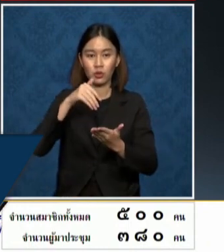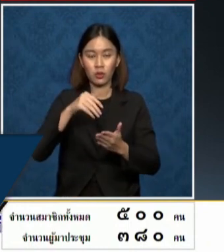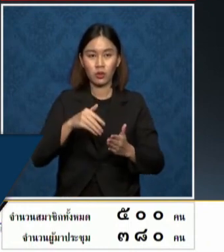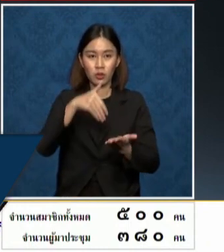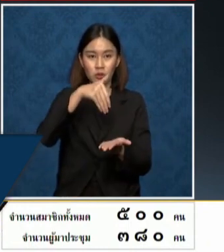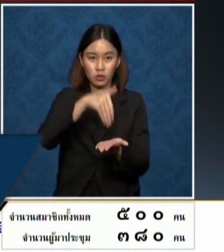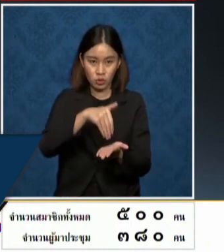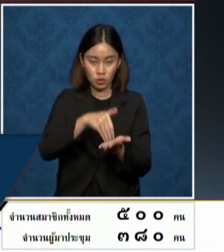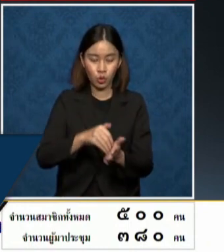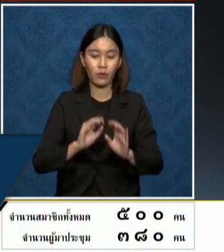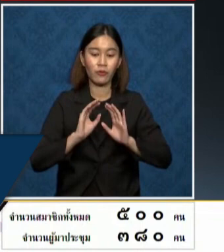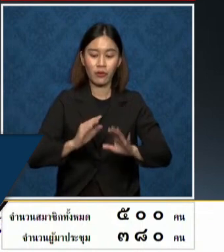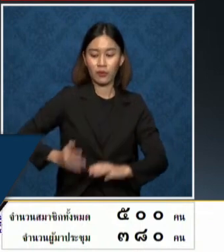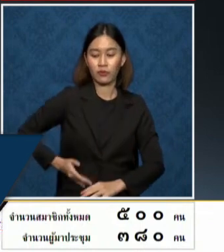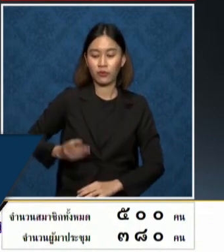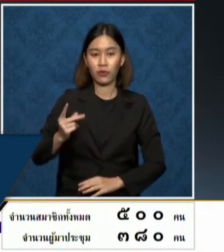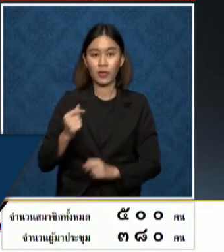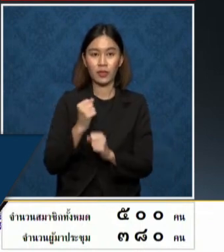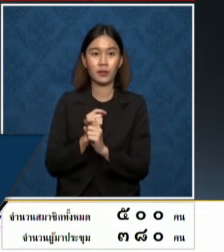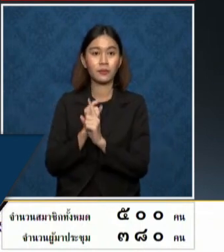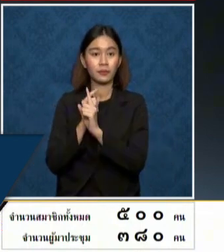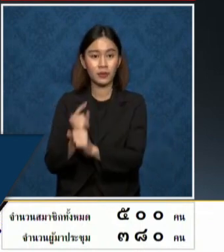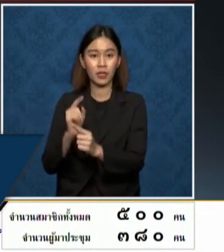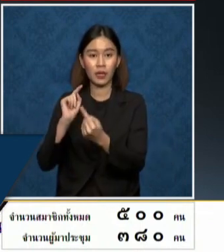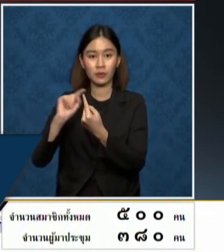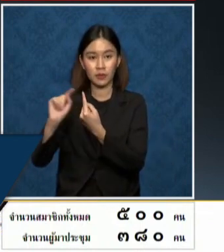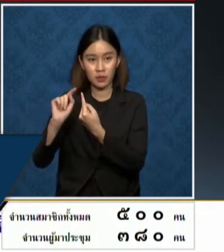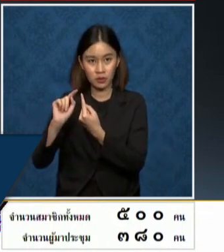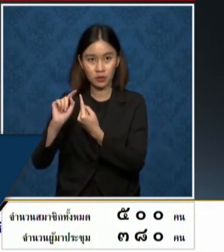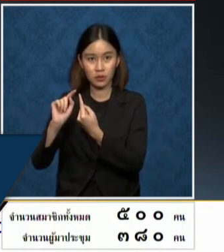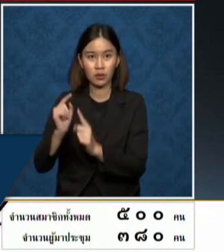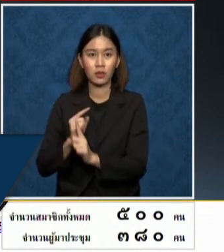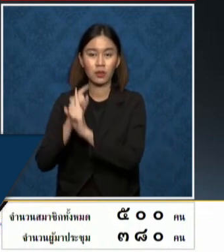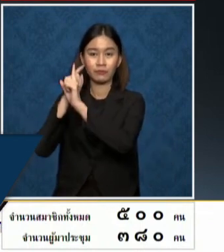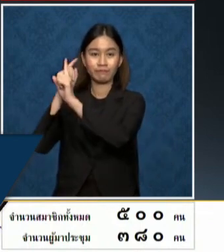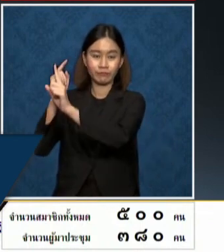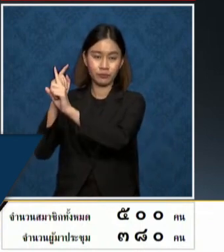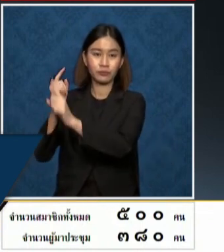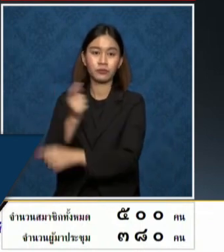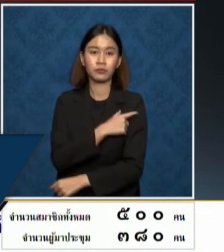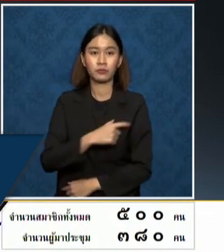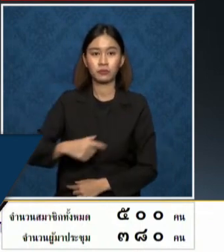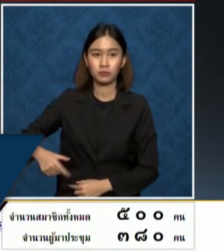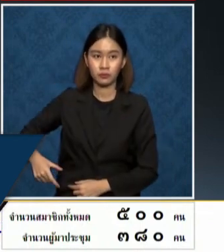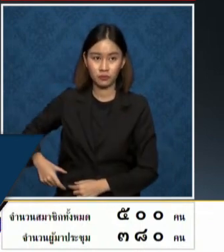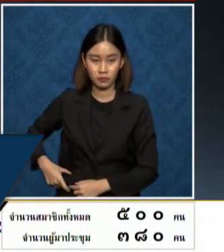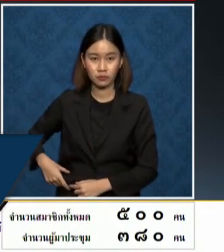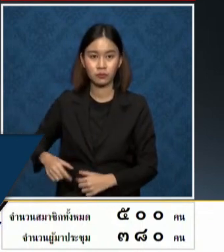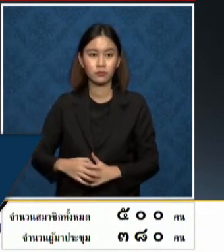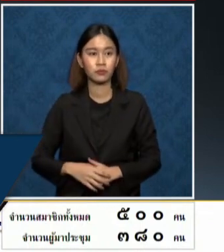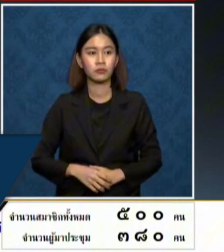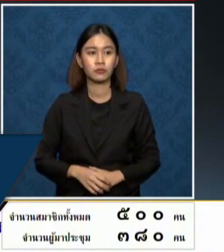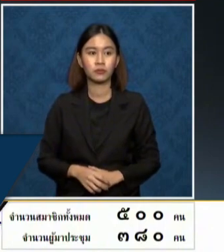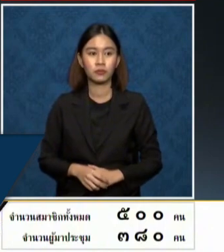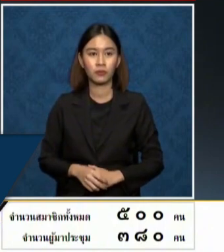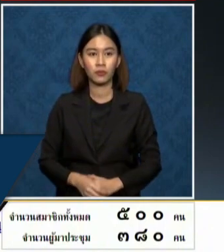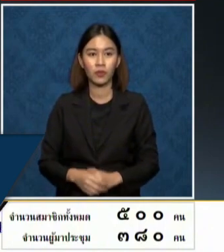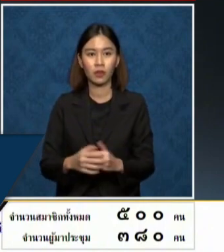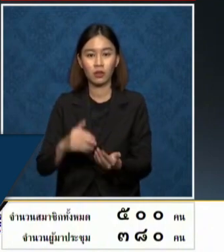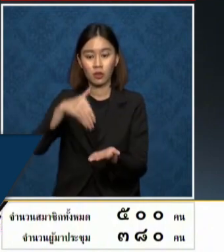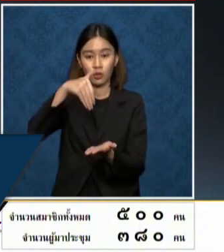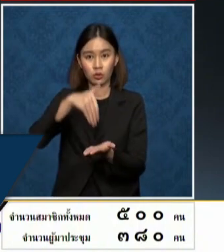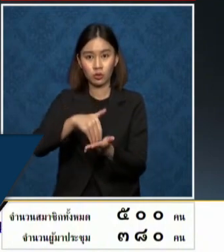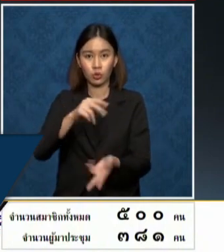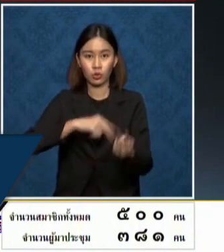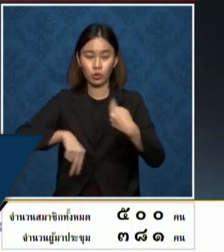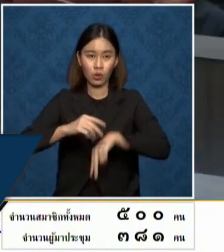จรจัดตามพระปนิธานศาสตราจารย์ดรสมเด็จพระเจ้าลูกเธอเจ้าฟ้าจุฬาพรวลัยลักษณ์อัครราชกุมารีการมีศูนย์พักพิง